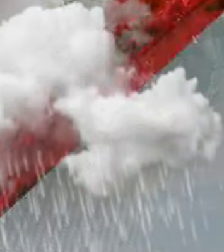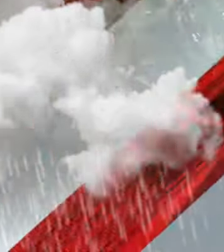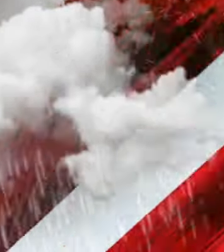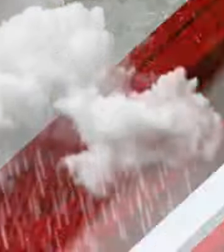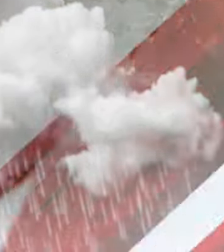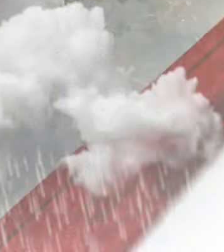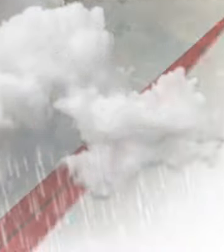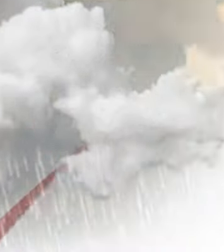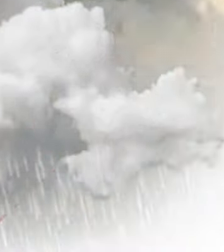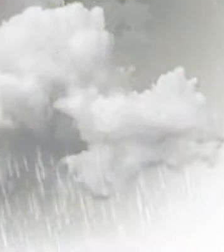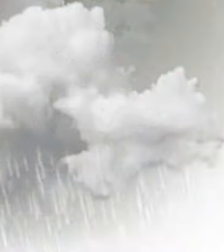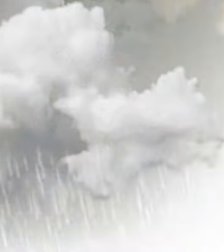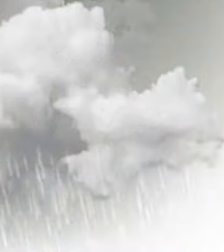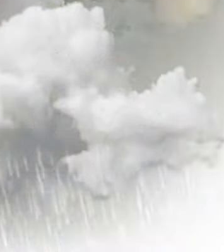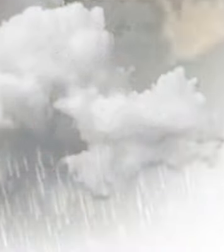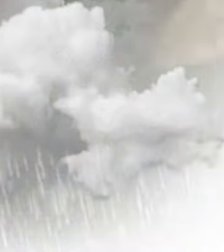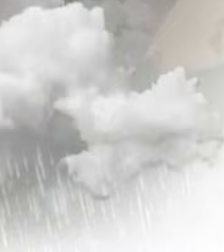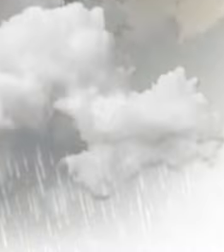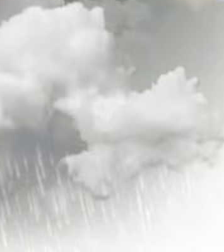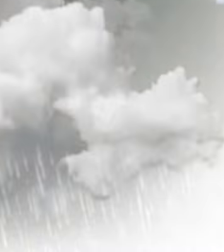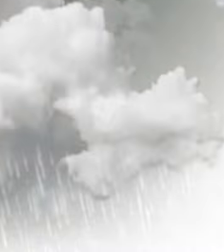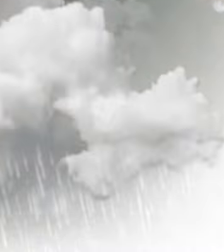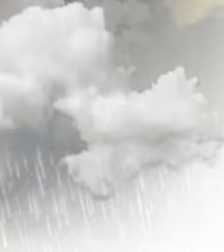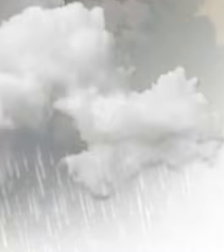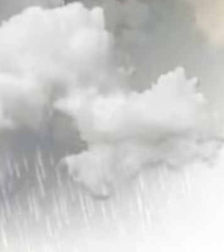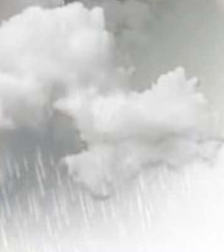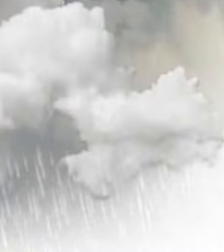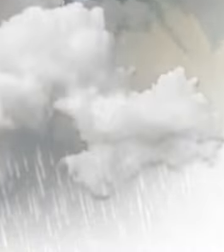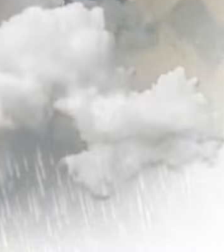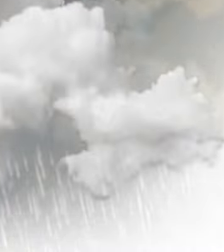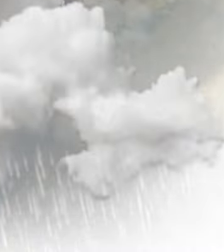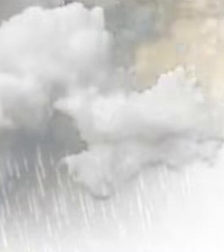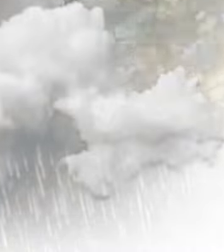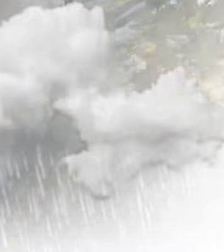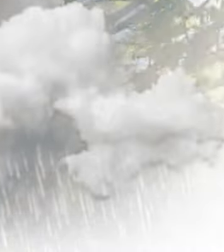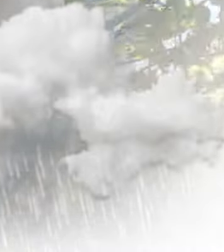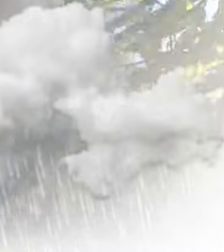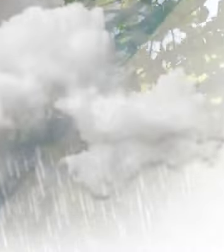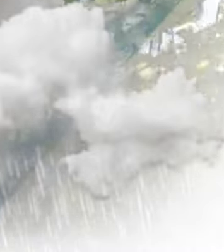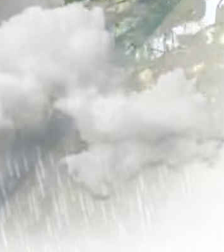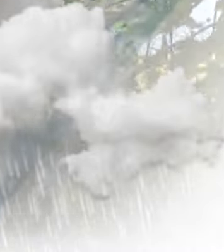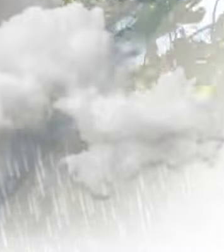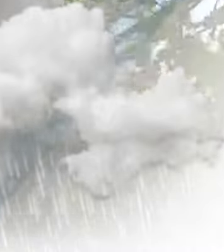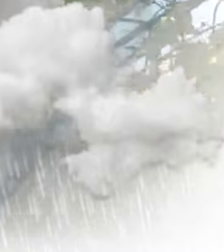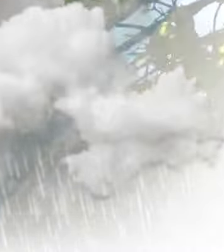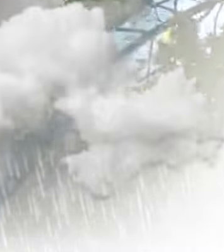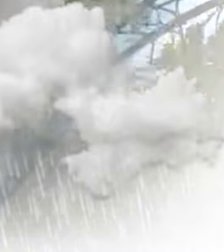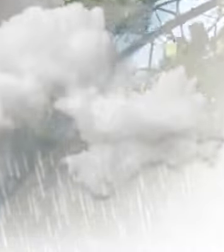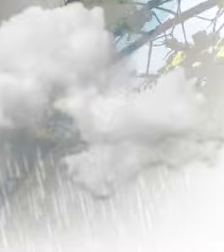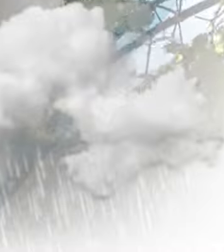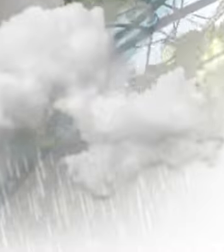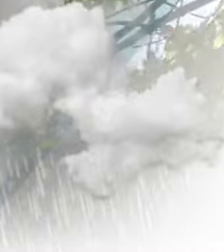плюс 11 вечарам. Пахмурна, дождж, вецер заходні 5-8 метров на секунду з парывамі